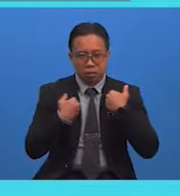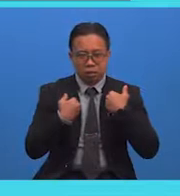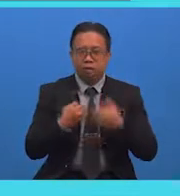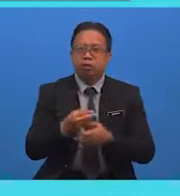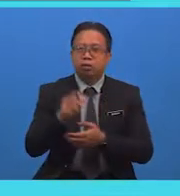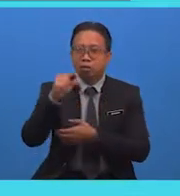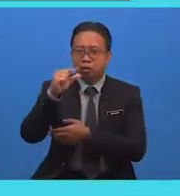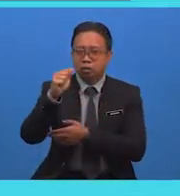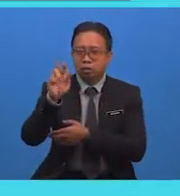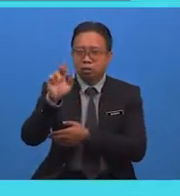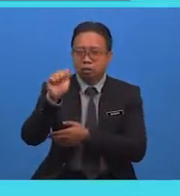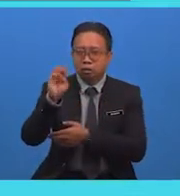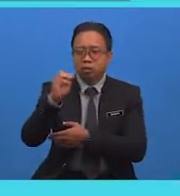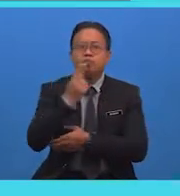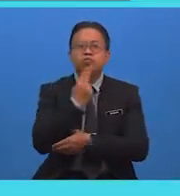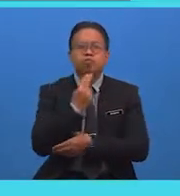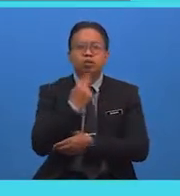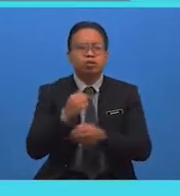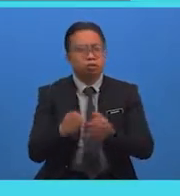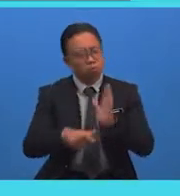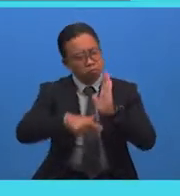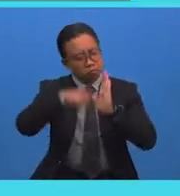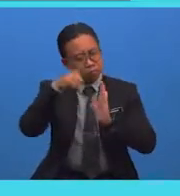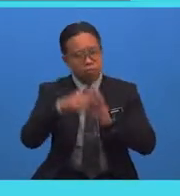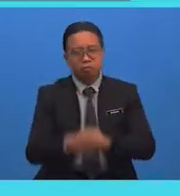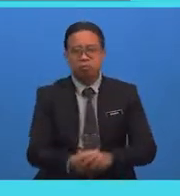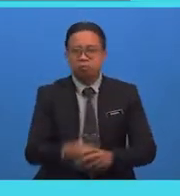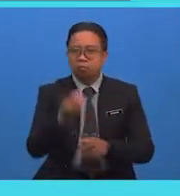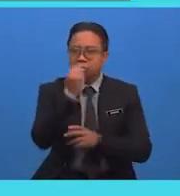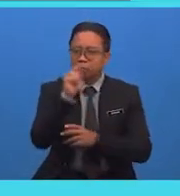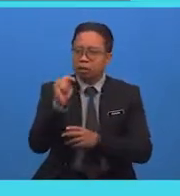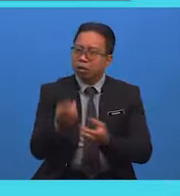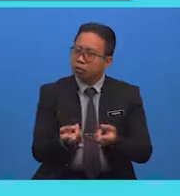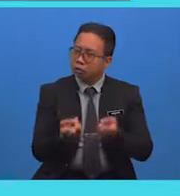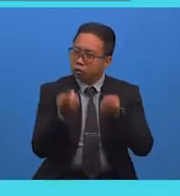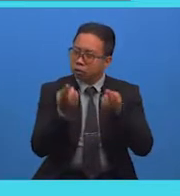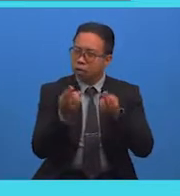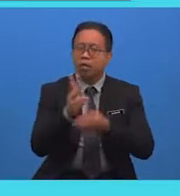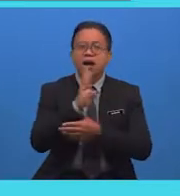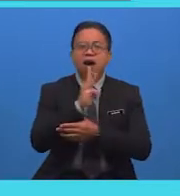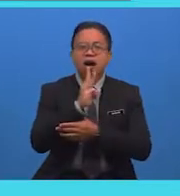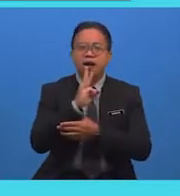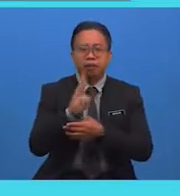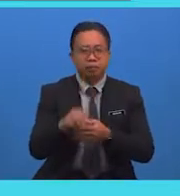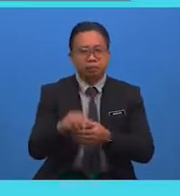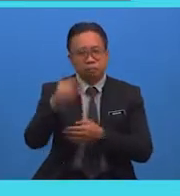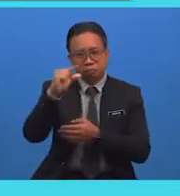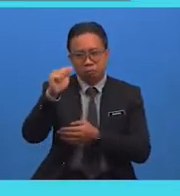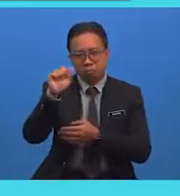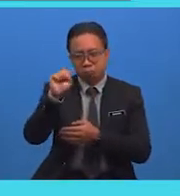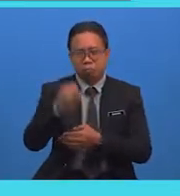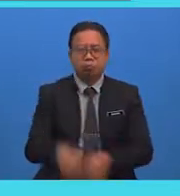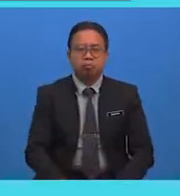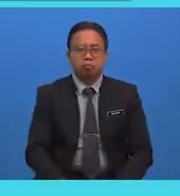dan gula yang berlebihan seperti makanan ringan dan air berkarbonat kerana ia bakal